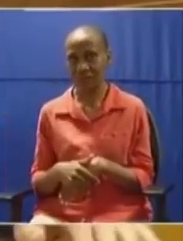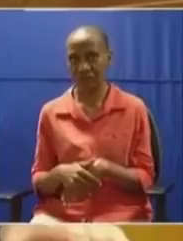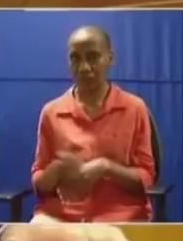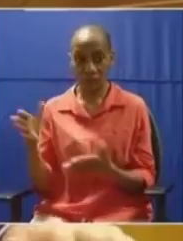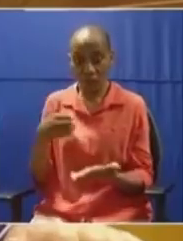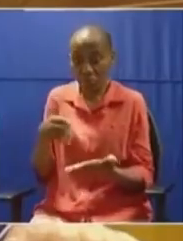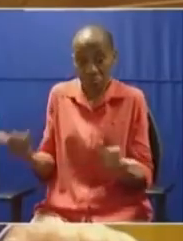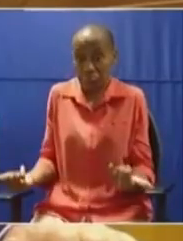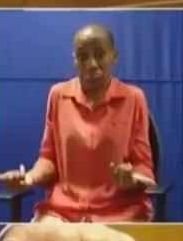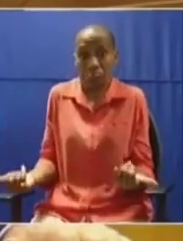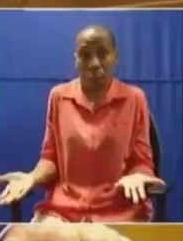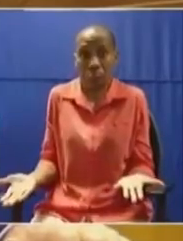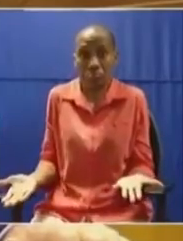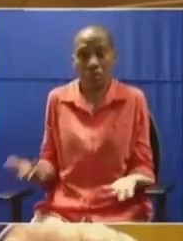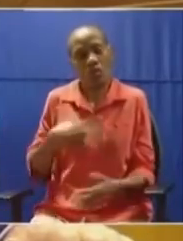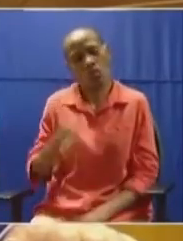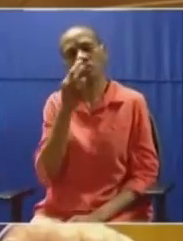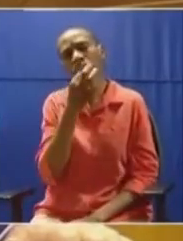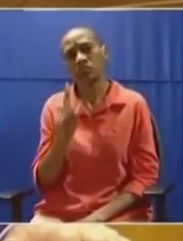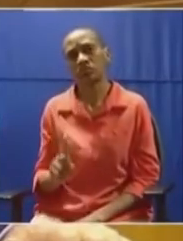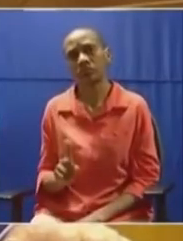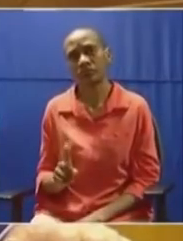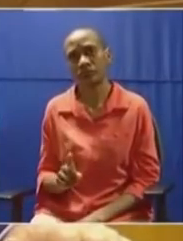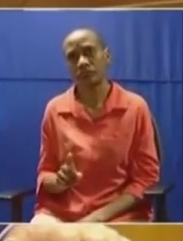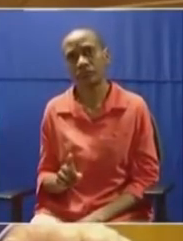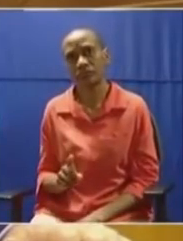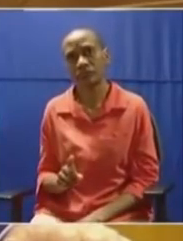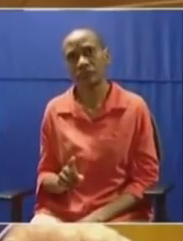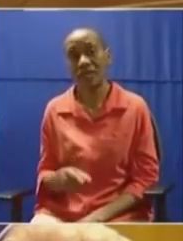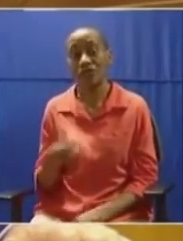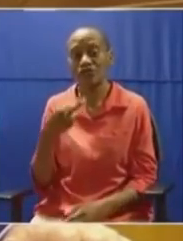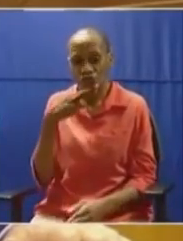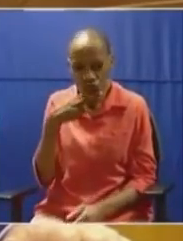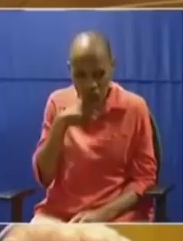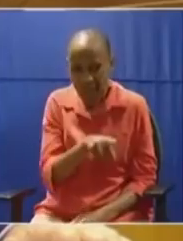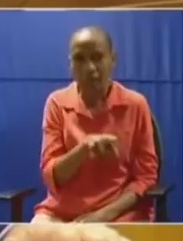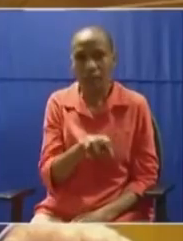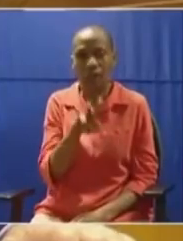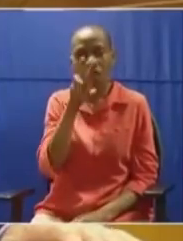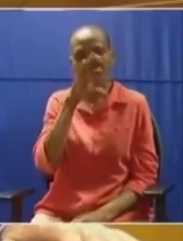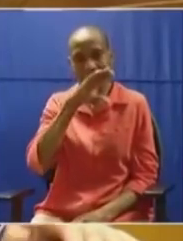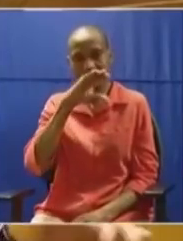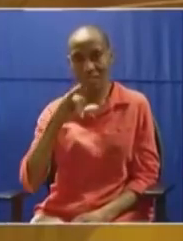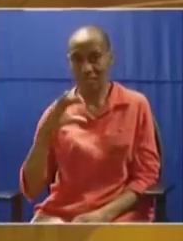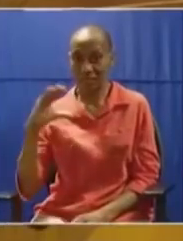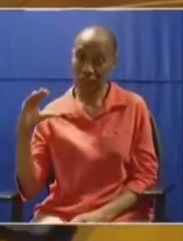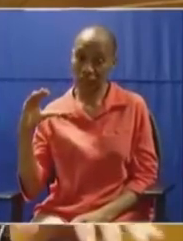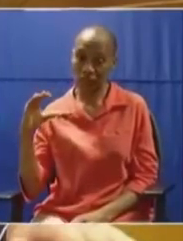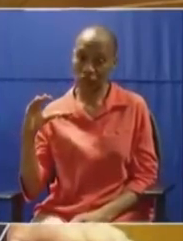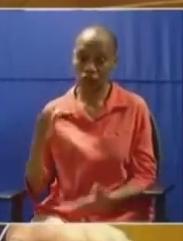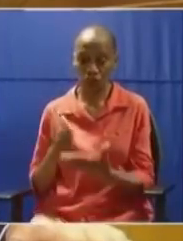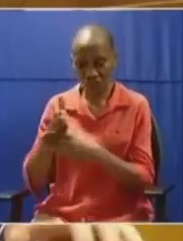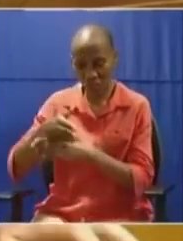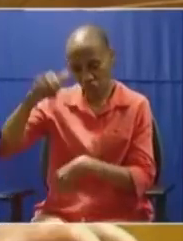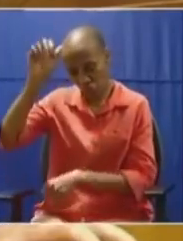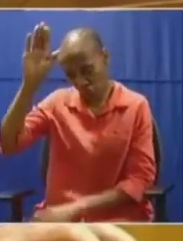Nu, laat ik zeggen, een verkeer komander-in-chief zou hier vandaag